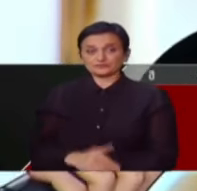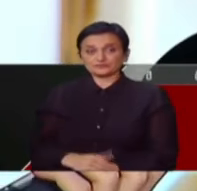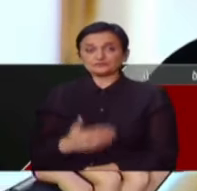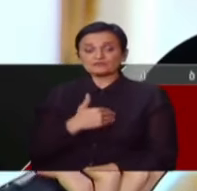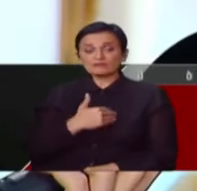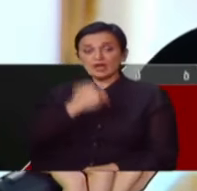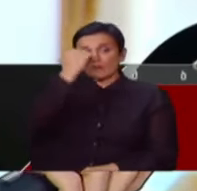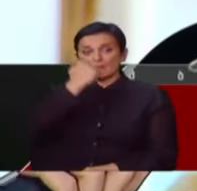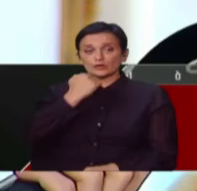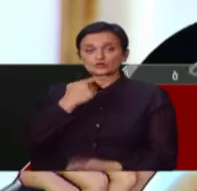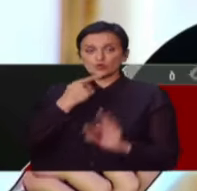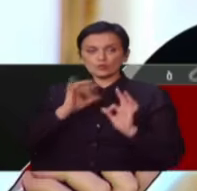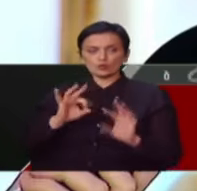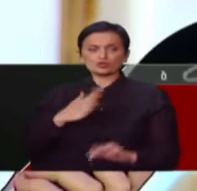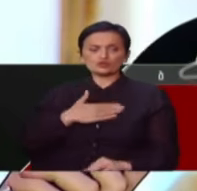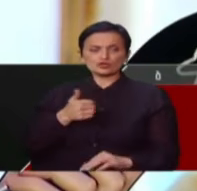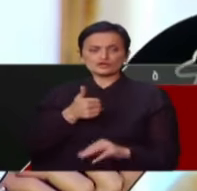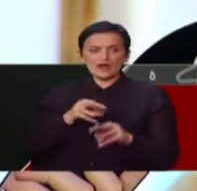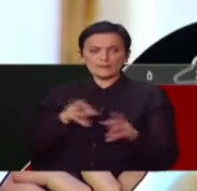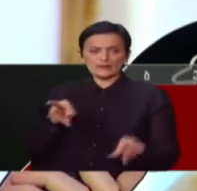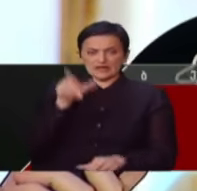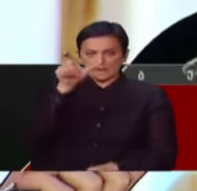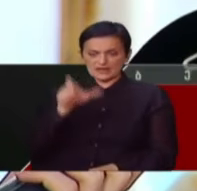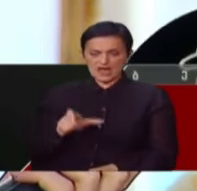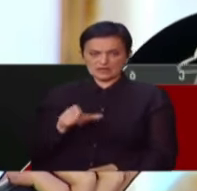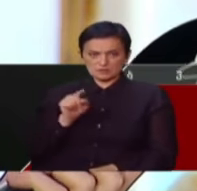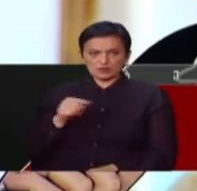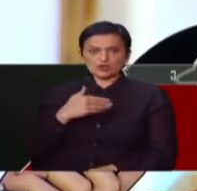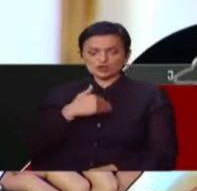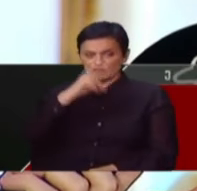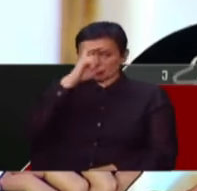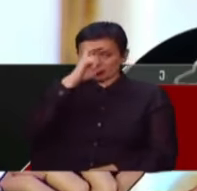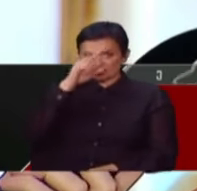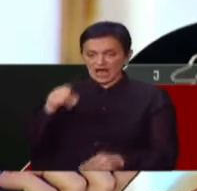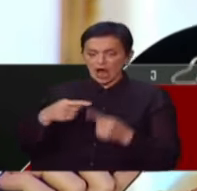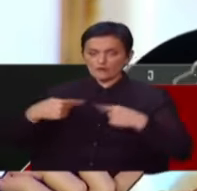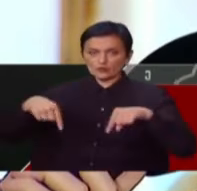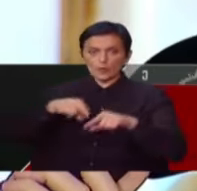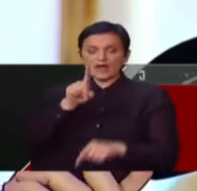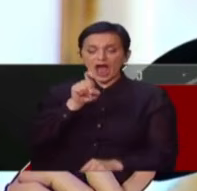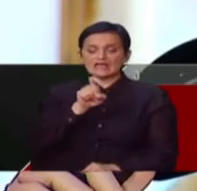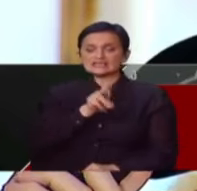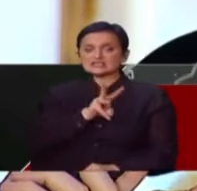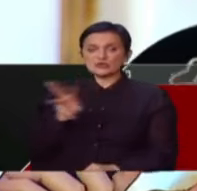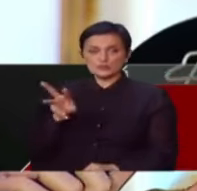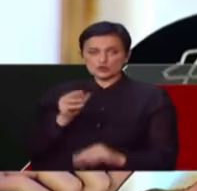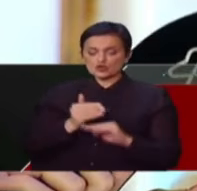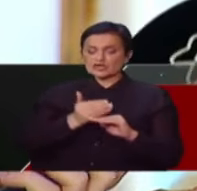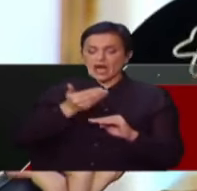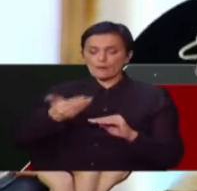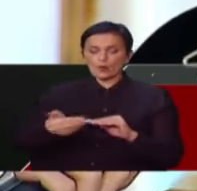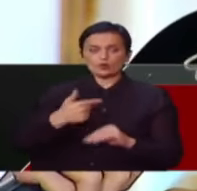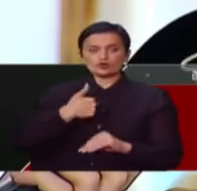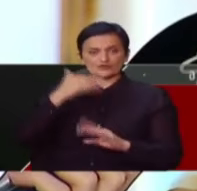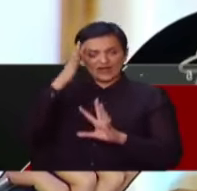მინდა მადლობა უთხრა ჩვენს პრემიერ-მინისტრს და ჩვენს მთავრობას, რომელმაც 100 მილიონი გამოყვემისის, რომ